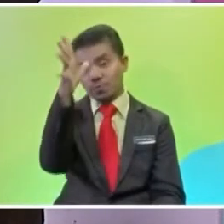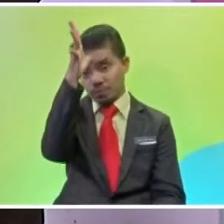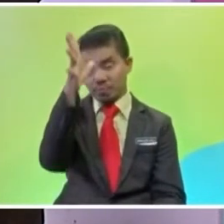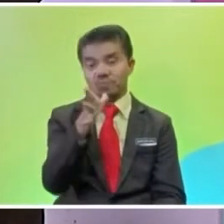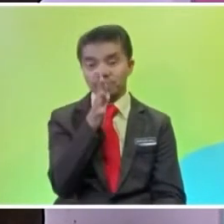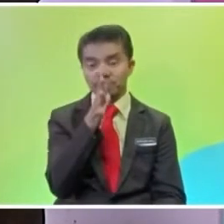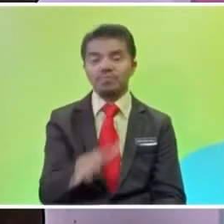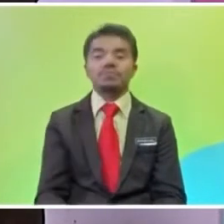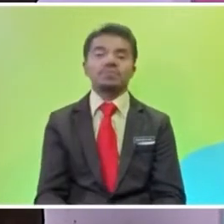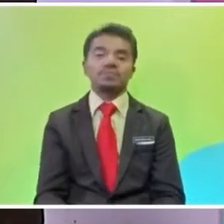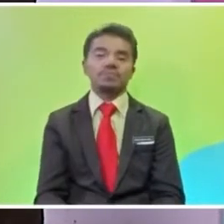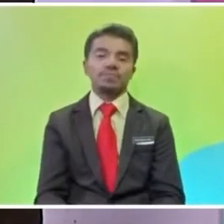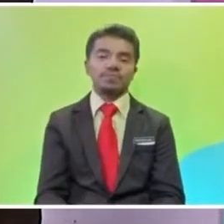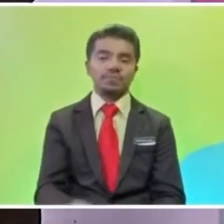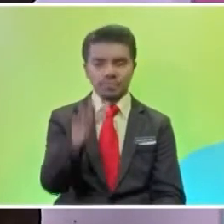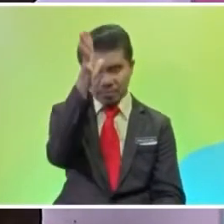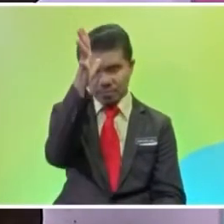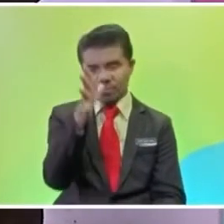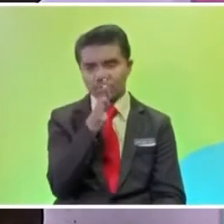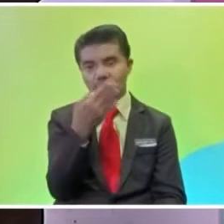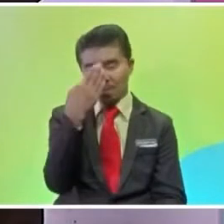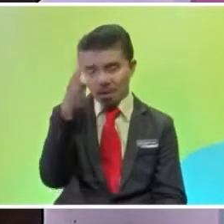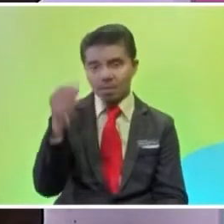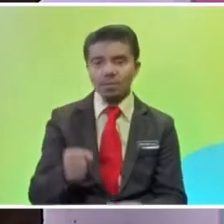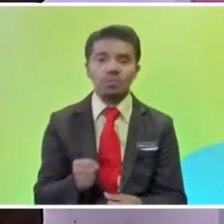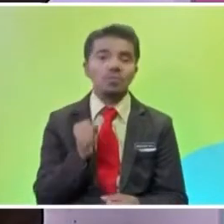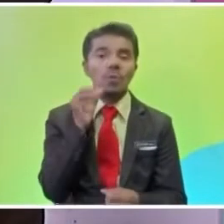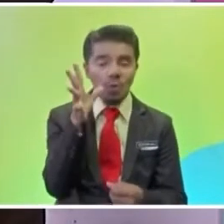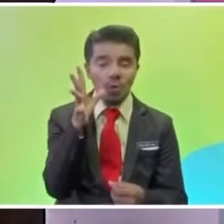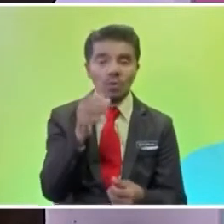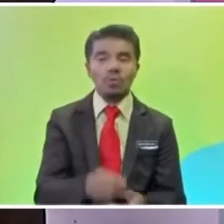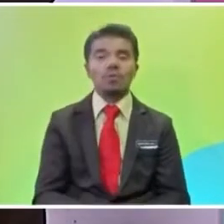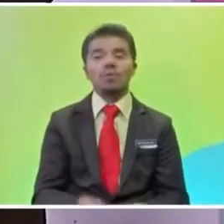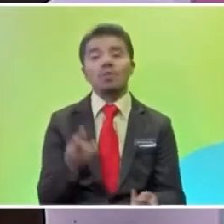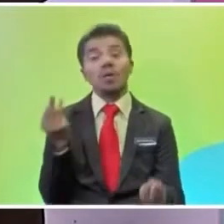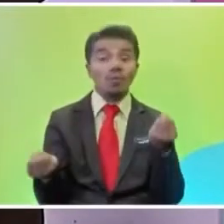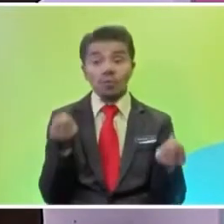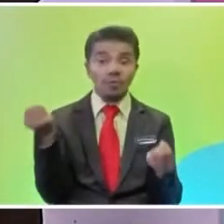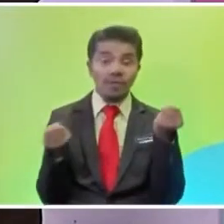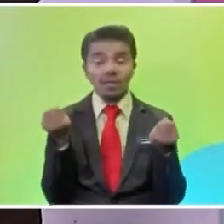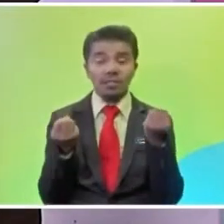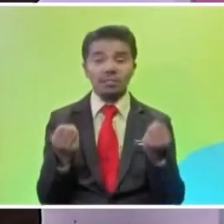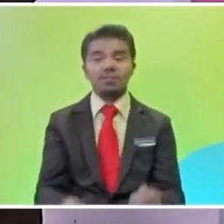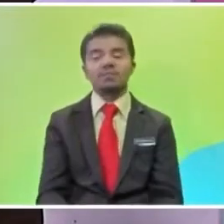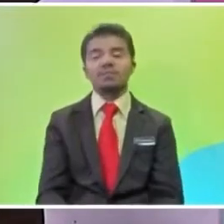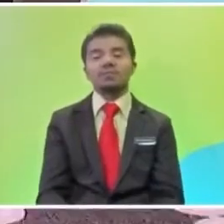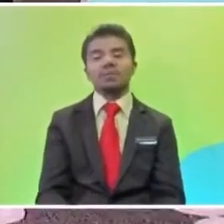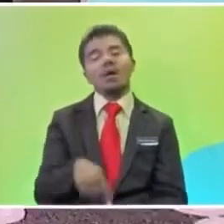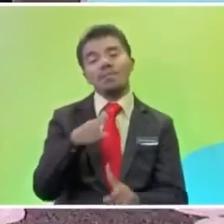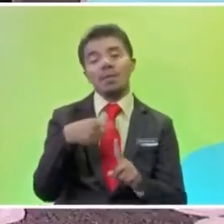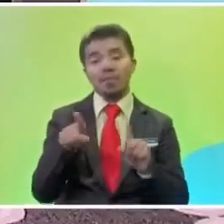bapak presiden sangat penting memberi dorongan motivasi kepada murid-murid di rumah beliau pergi ke sekolah dia berhasil